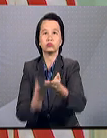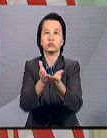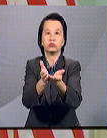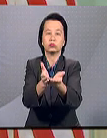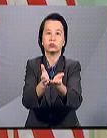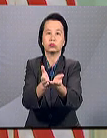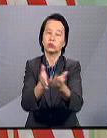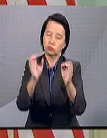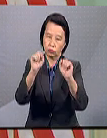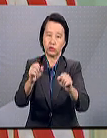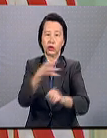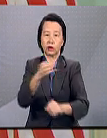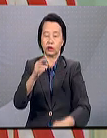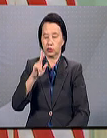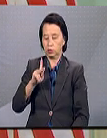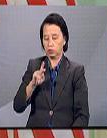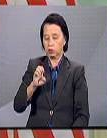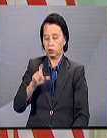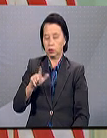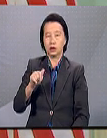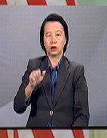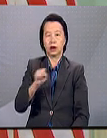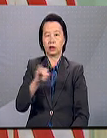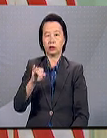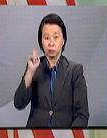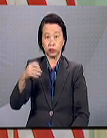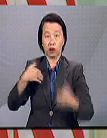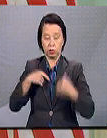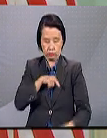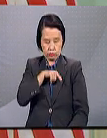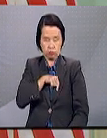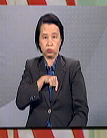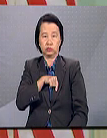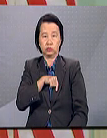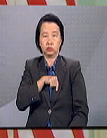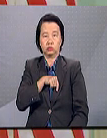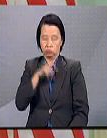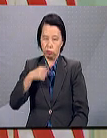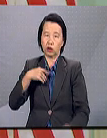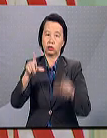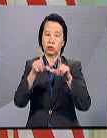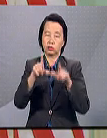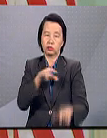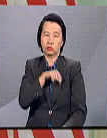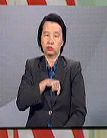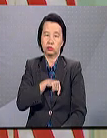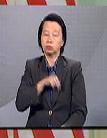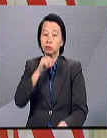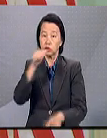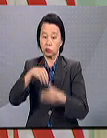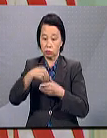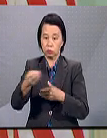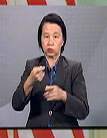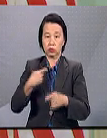klasi-klasi ini dia perlu mempunyai pas klasi ataupun seaman book yang tidak dikeluarkan